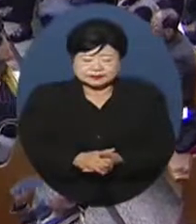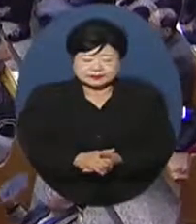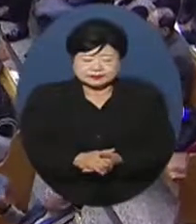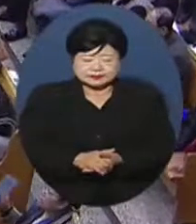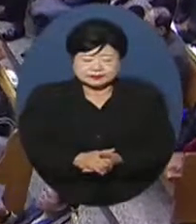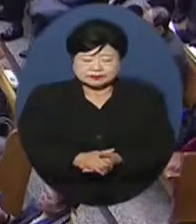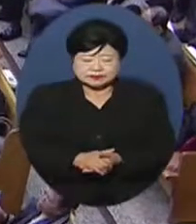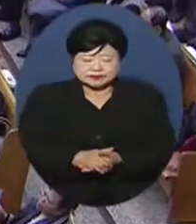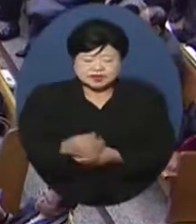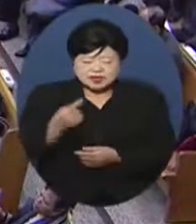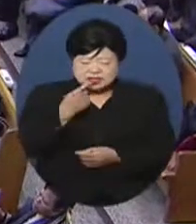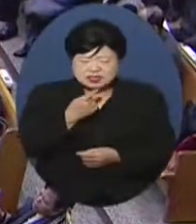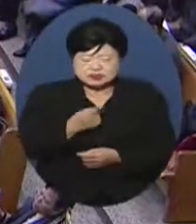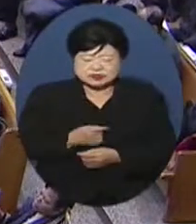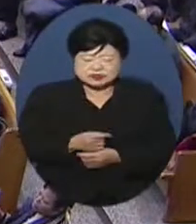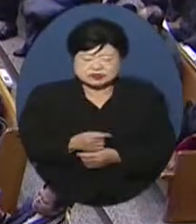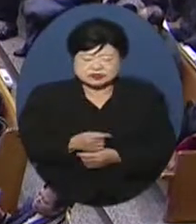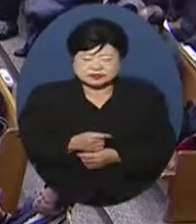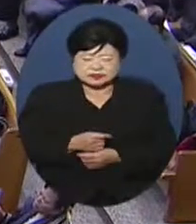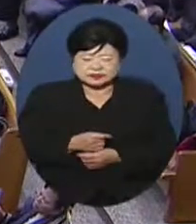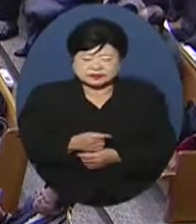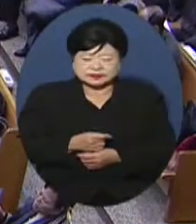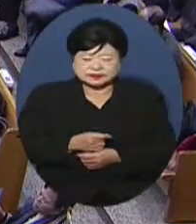뭐 17 요즘 5